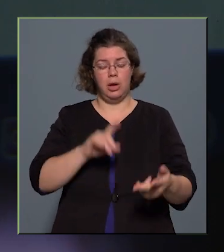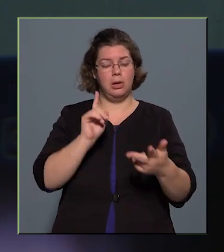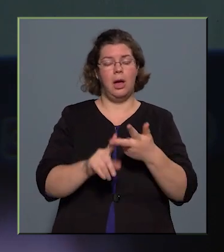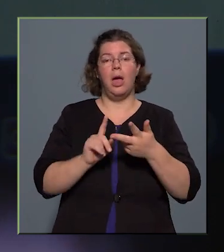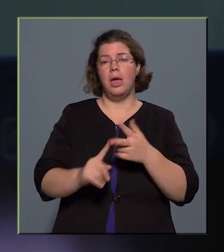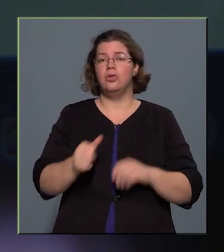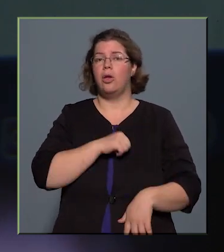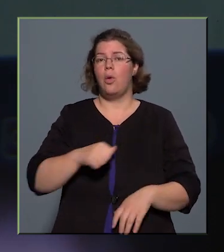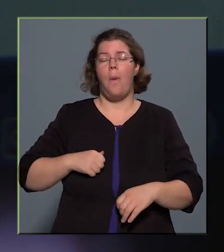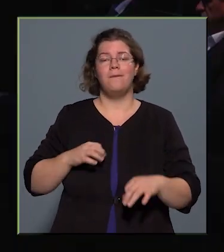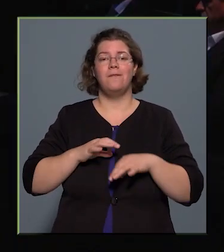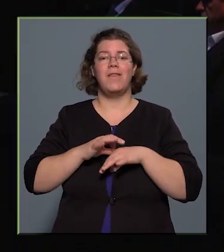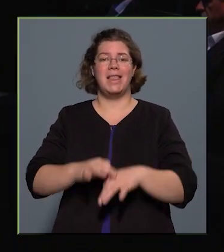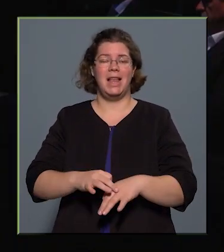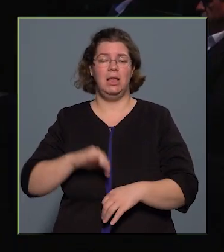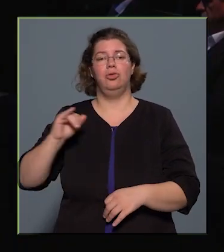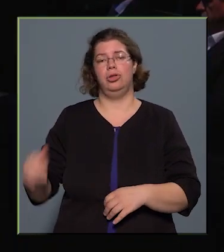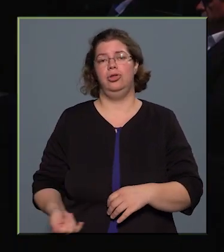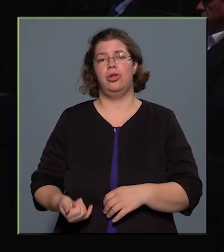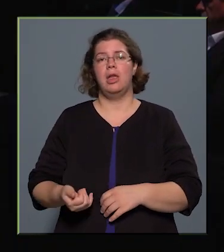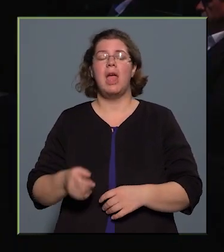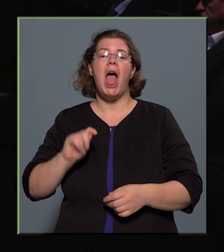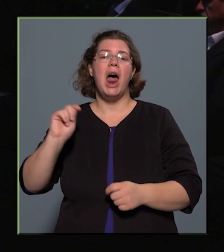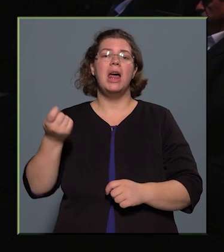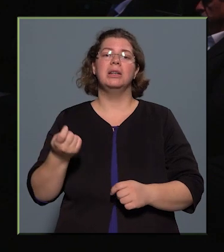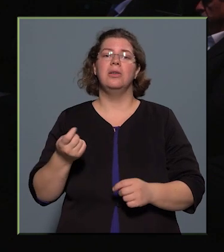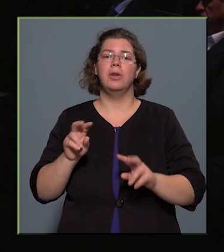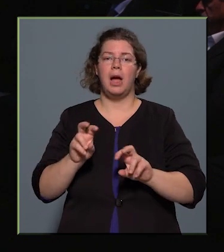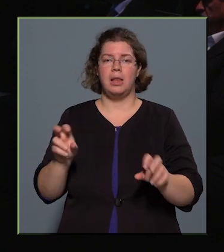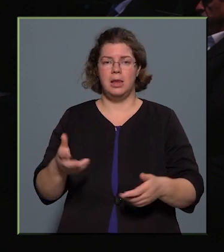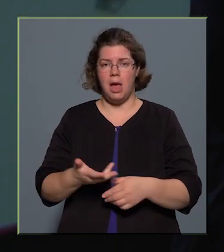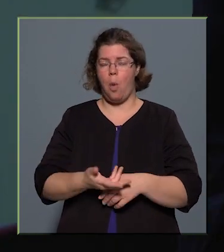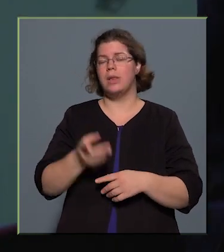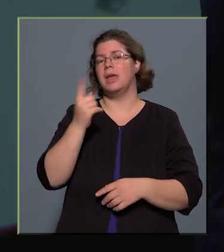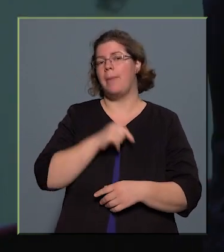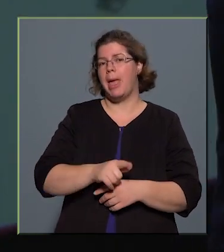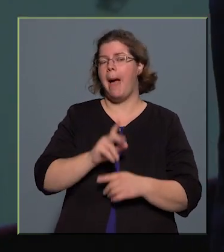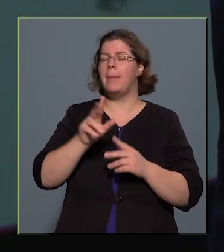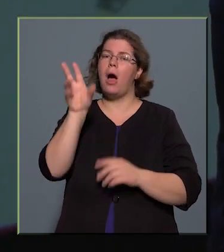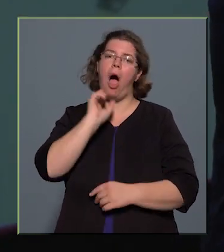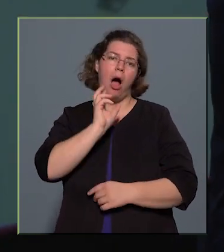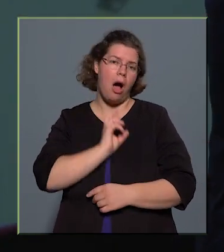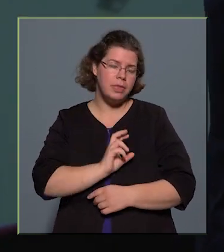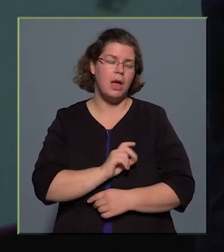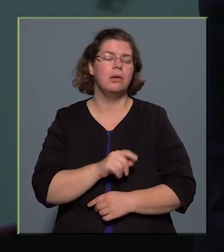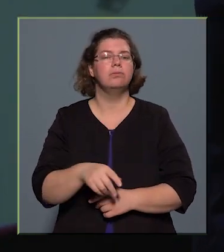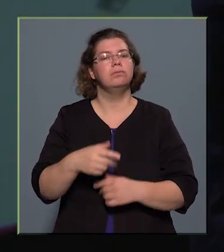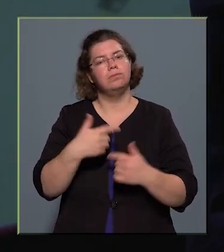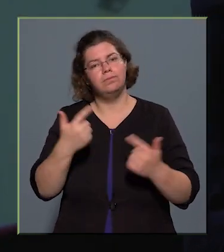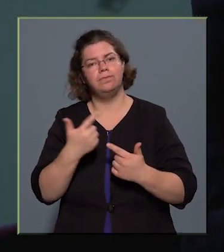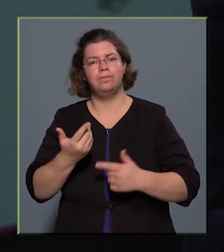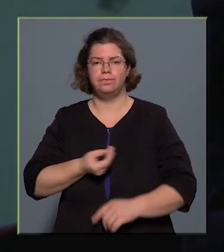az önvezetés és az elektrifikáció témákban hallhattak előadásokat és szerezhettek az